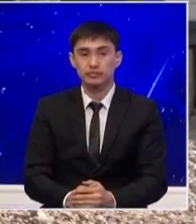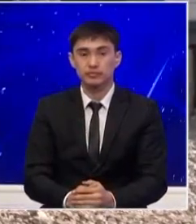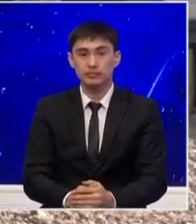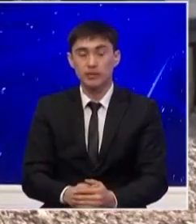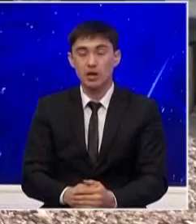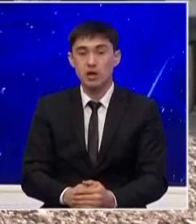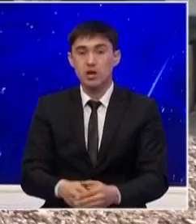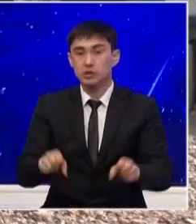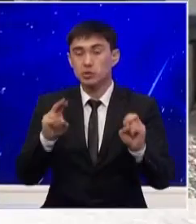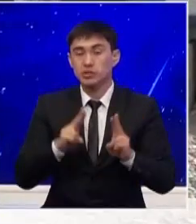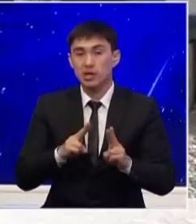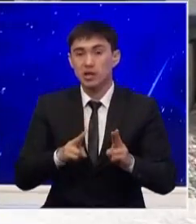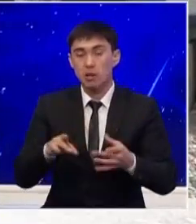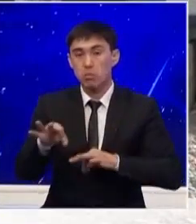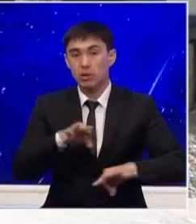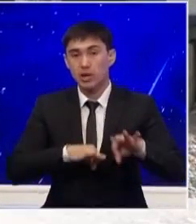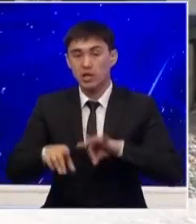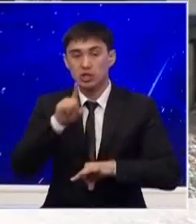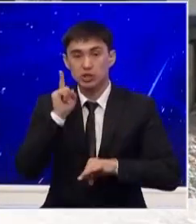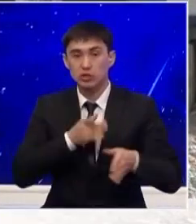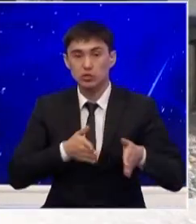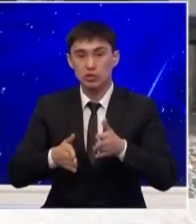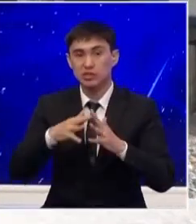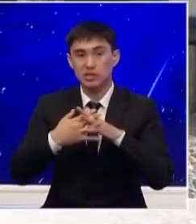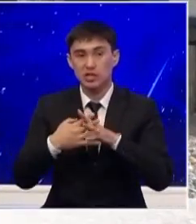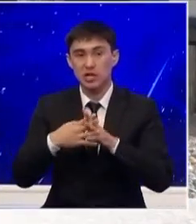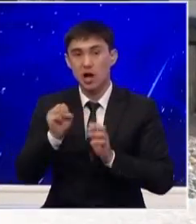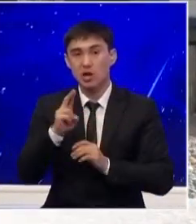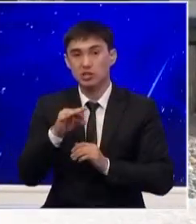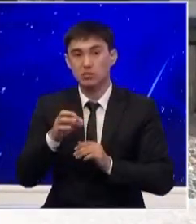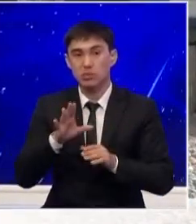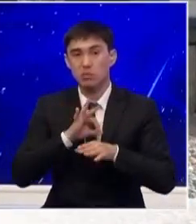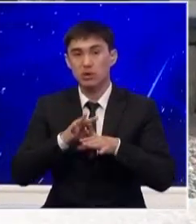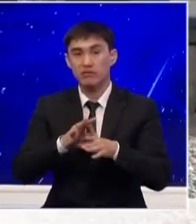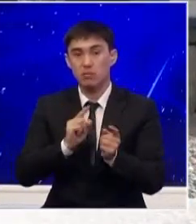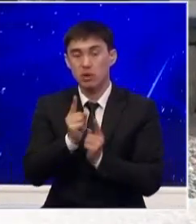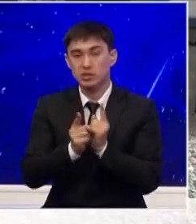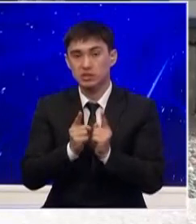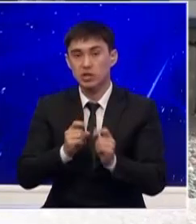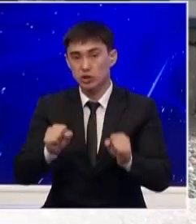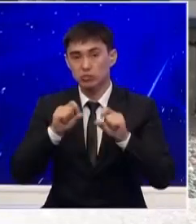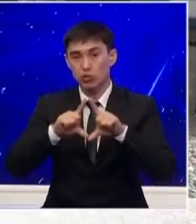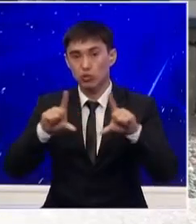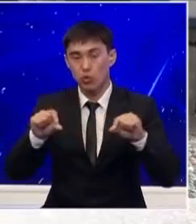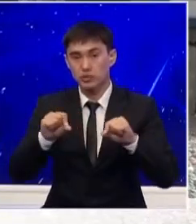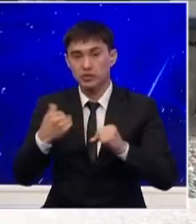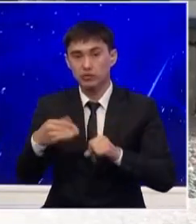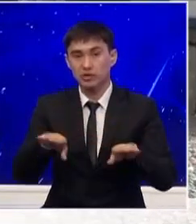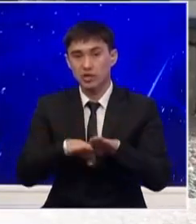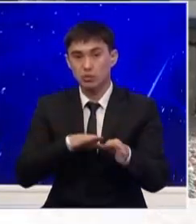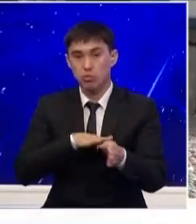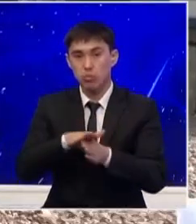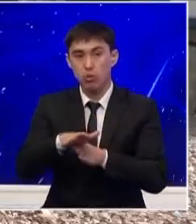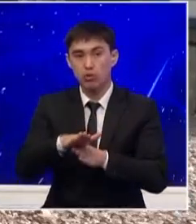В рамках специального проекта «Жастар Жулы» в селе Акши была проведена модернизация здания спортивного комплекса. Его также